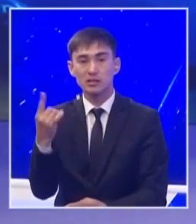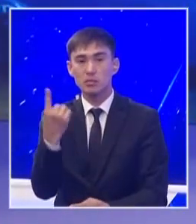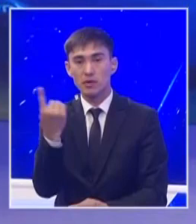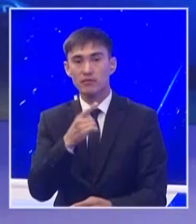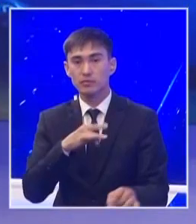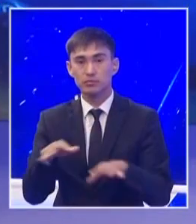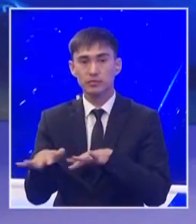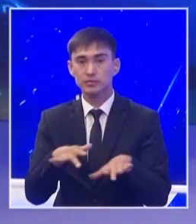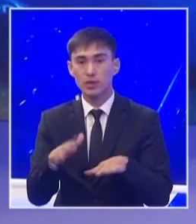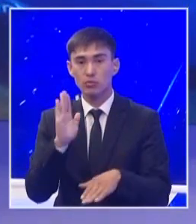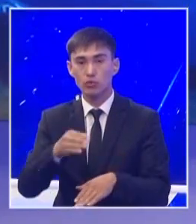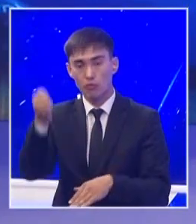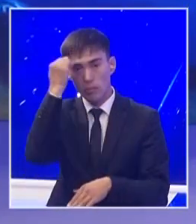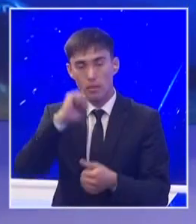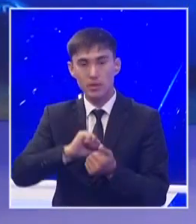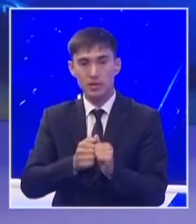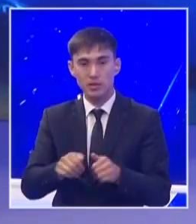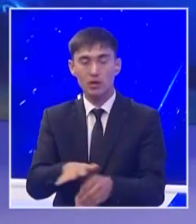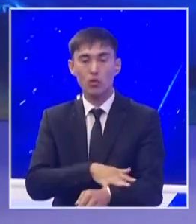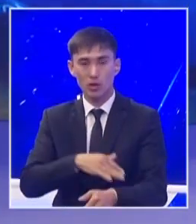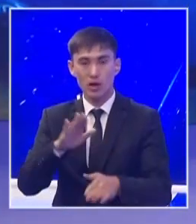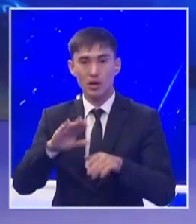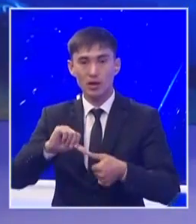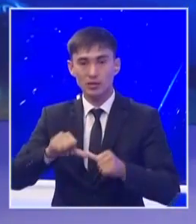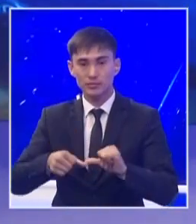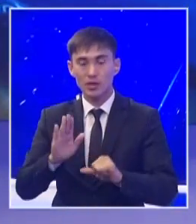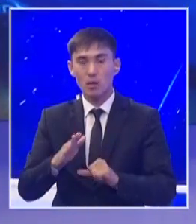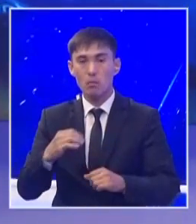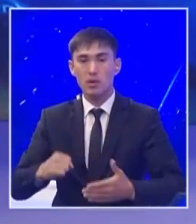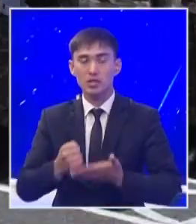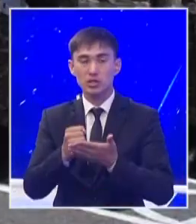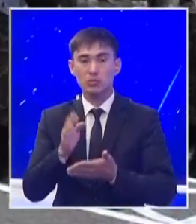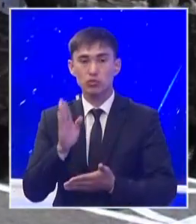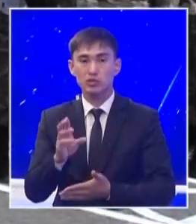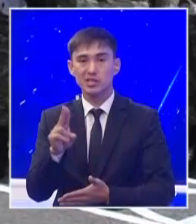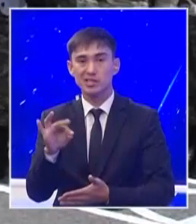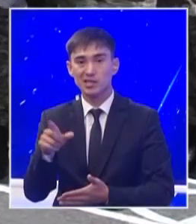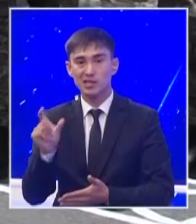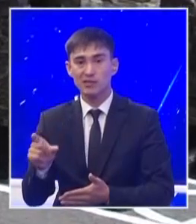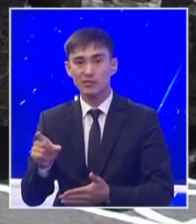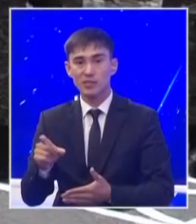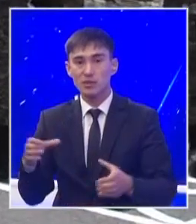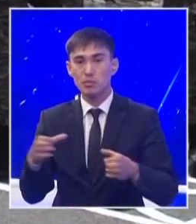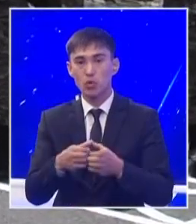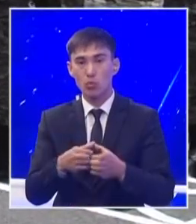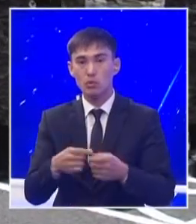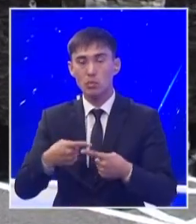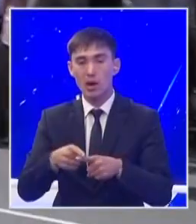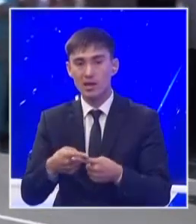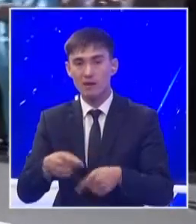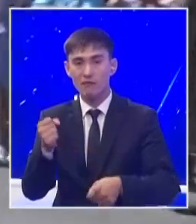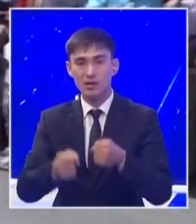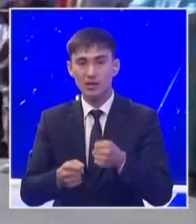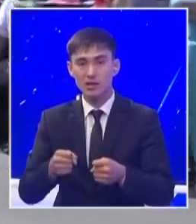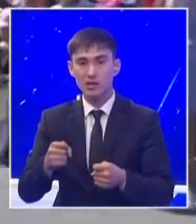у новобранцев останется в памяти надолго. Поддержать будущих десантников, операторов ракетных комплексов, механиков и